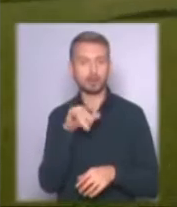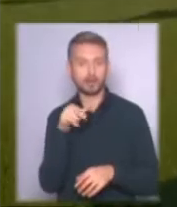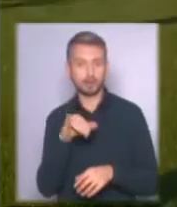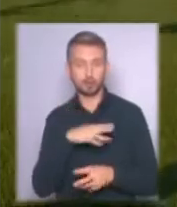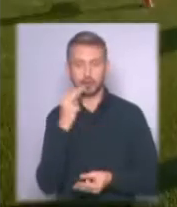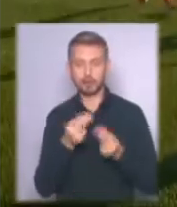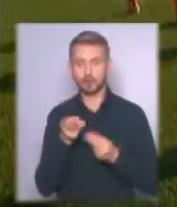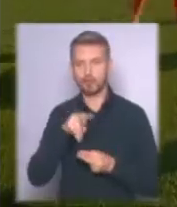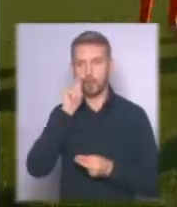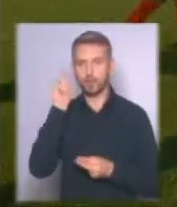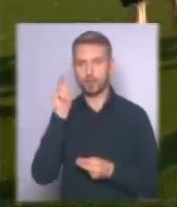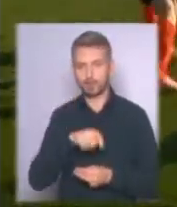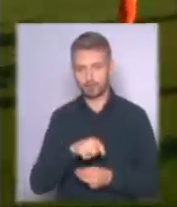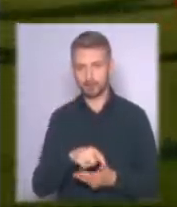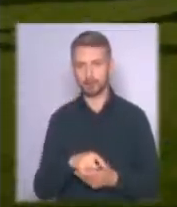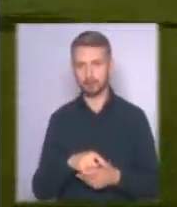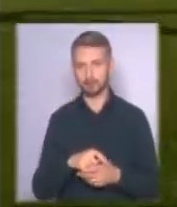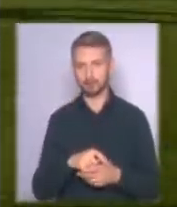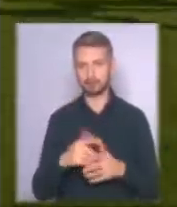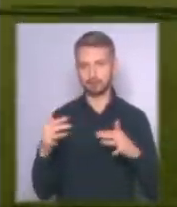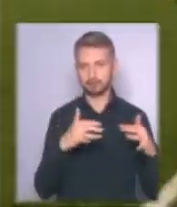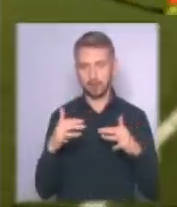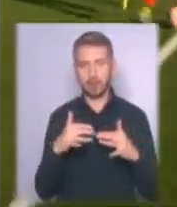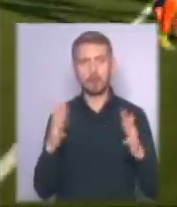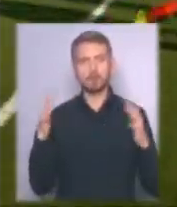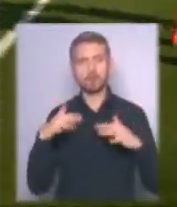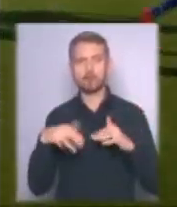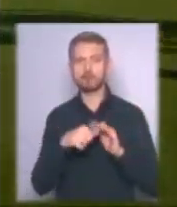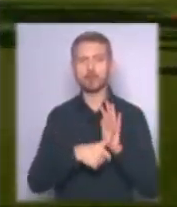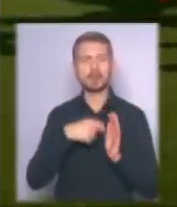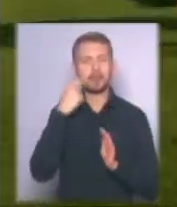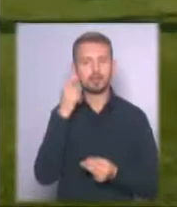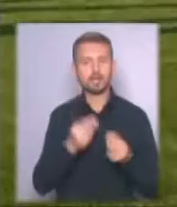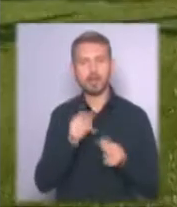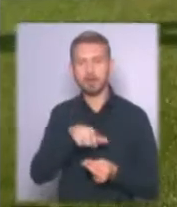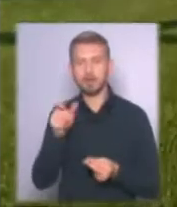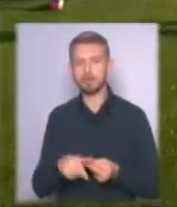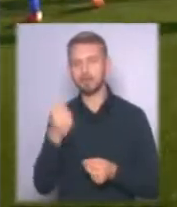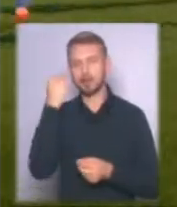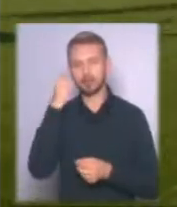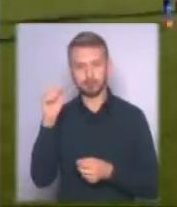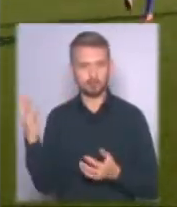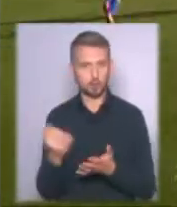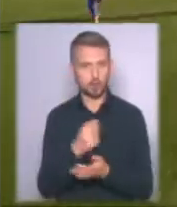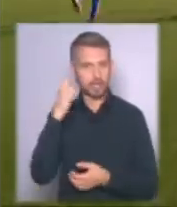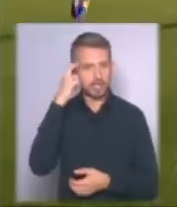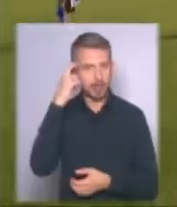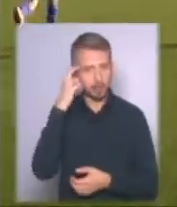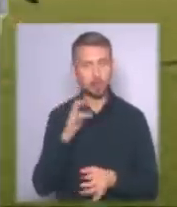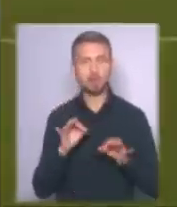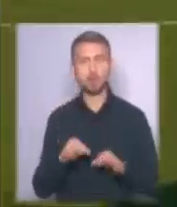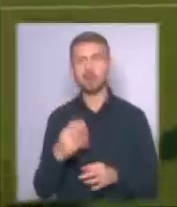2 українських «Ель-Класико». У протистоянні 16-річних гравців перемогу з рахунком 2-0 здобули кияни. Проте